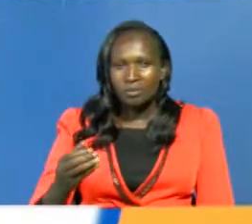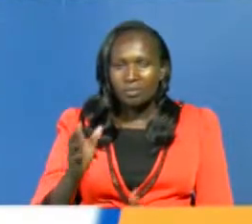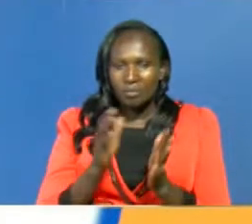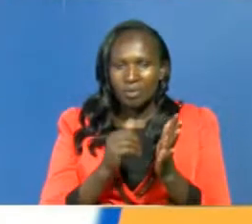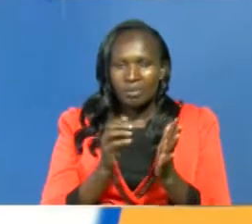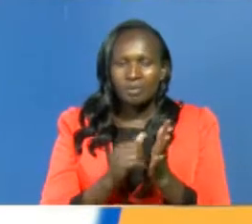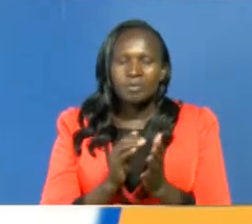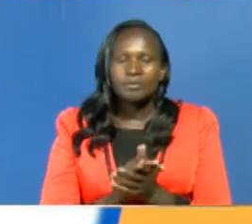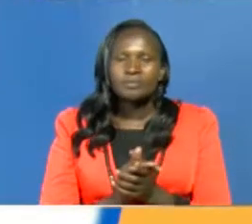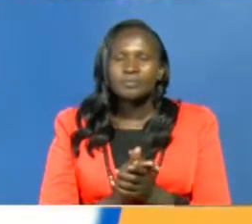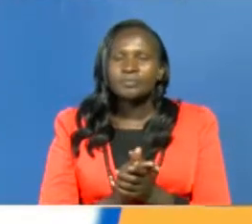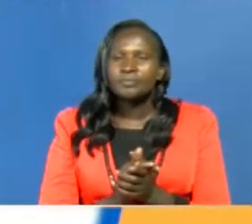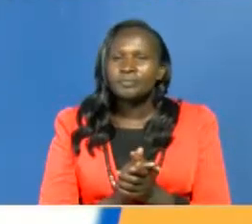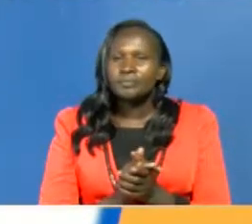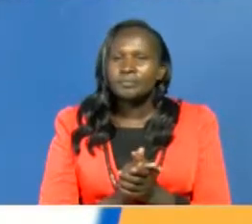Machakos.